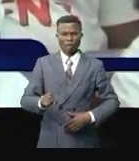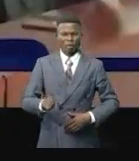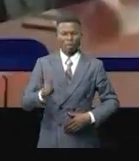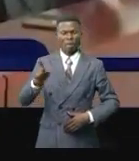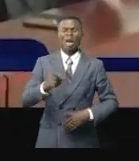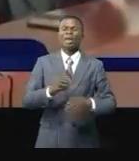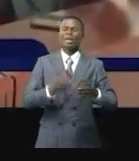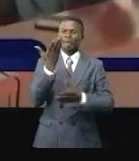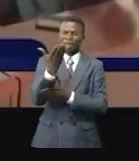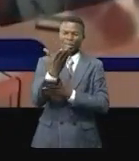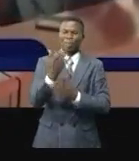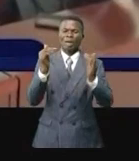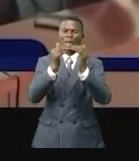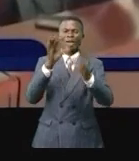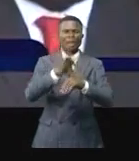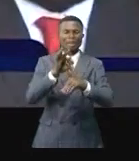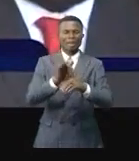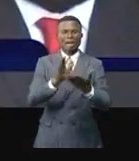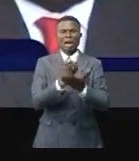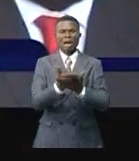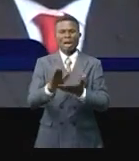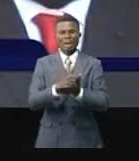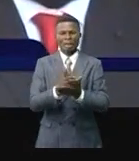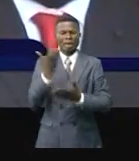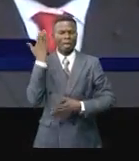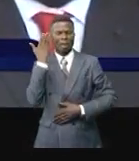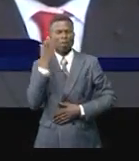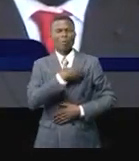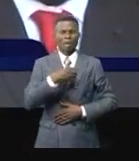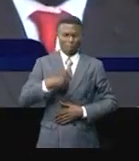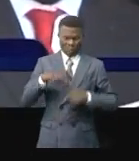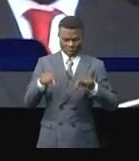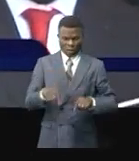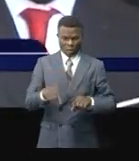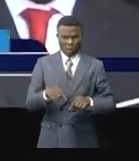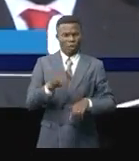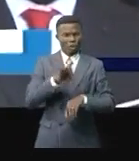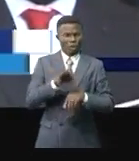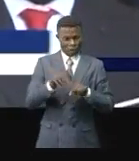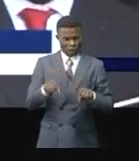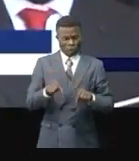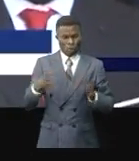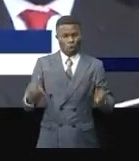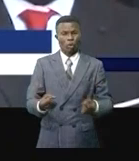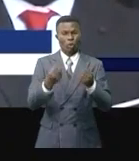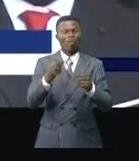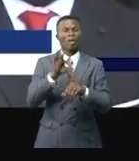prône l'égalité des chances entre hommes et femmes. Et aujourd'hui, nous avons aussi profité de cette occasion pour